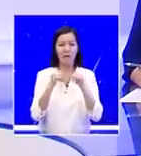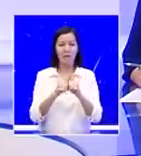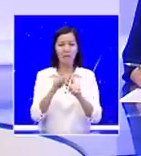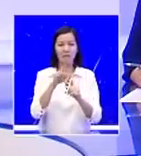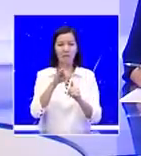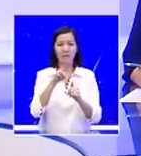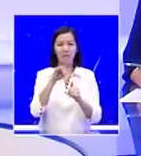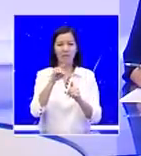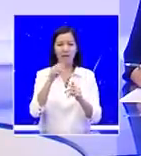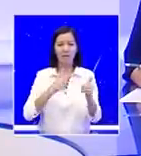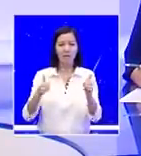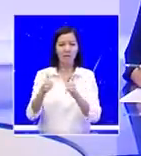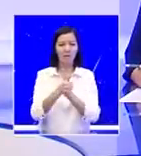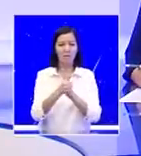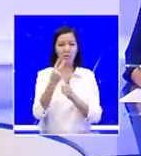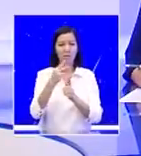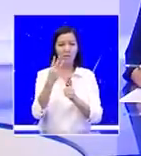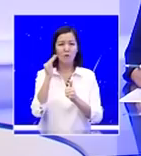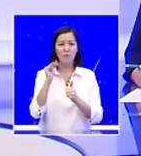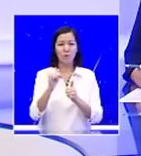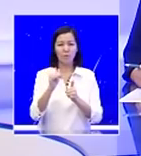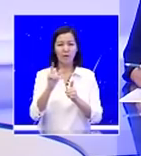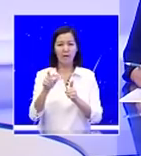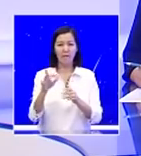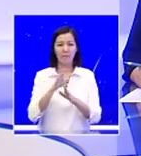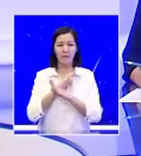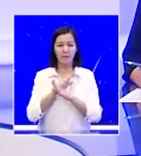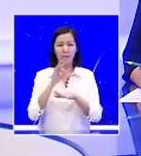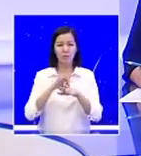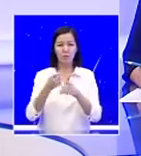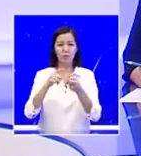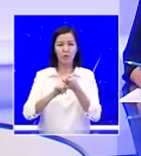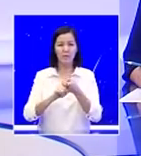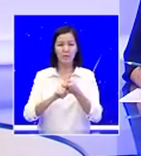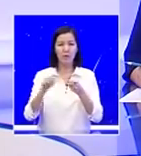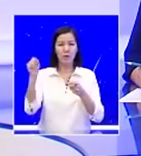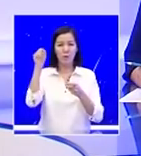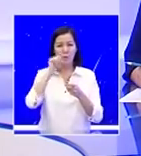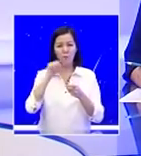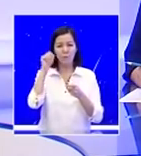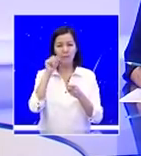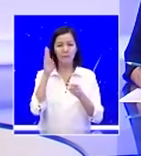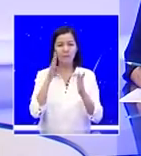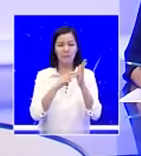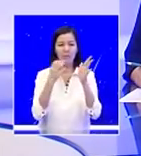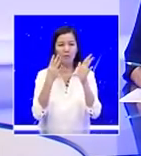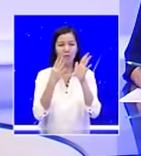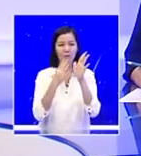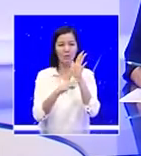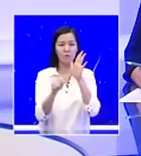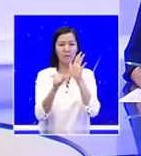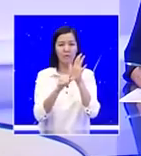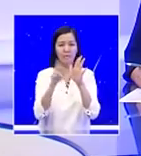саны Италиядан да асып түсті. 23 мыңға жуықтады. Ал дертті жұқтырғандар саны көрші Өзбекстанда 896,